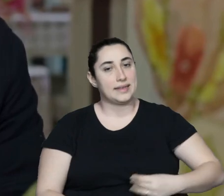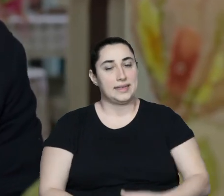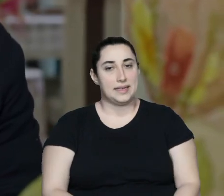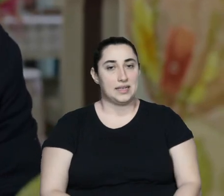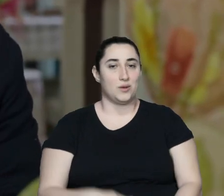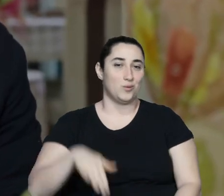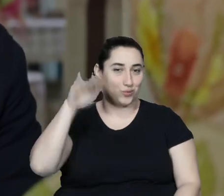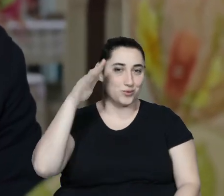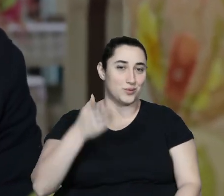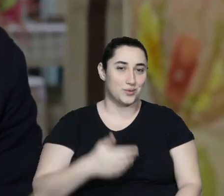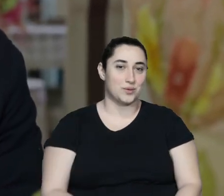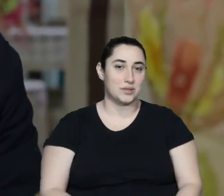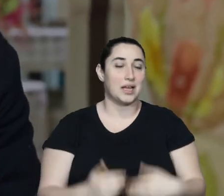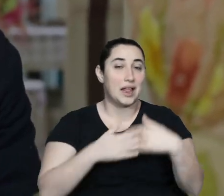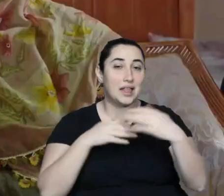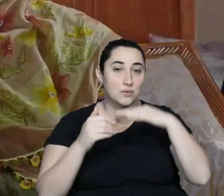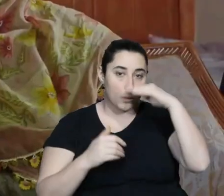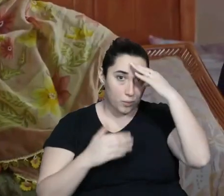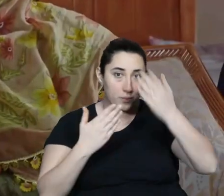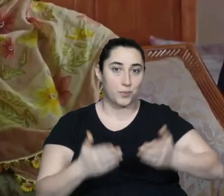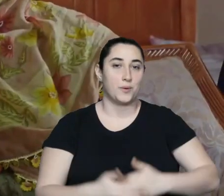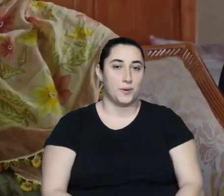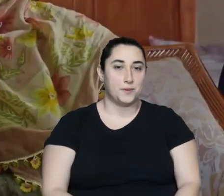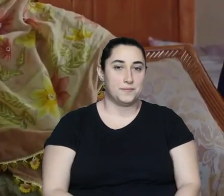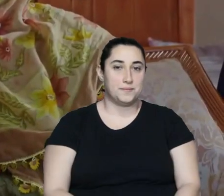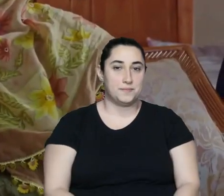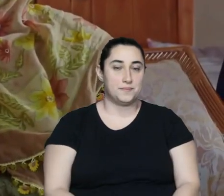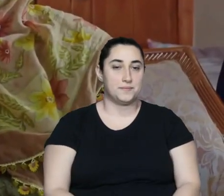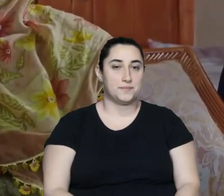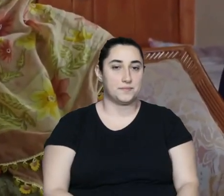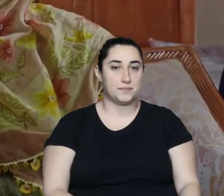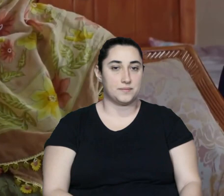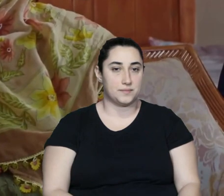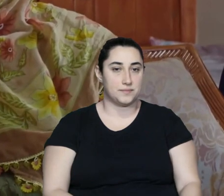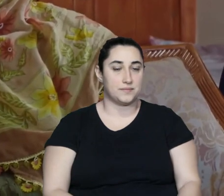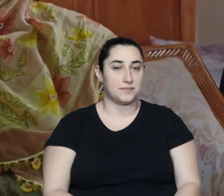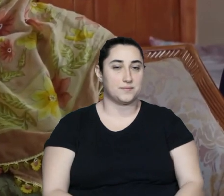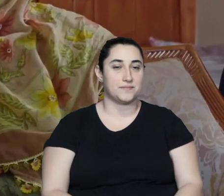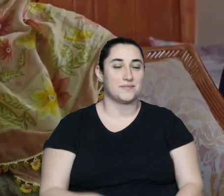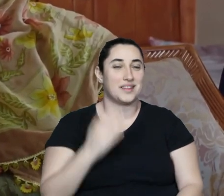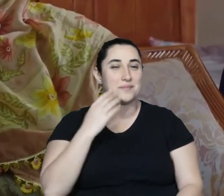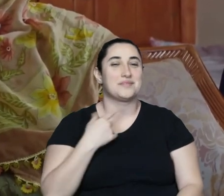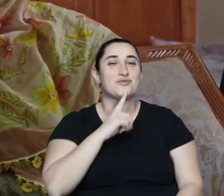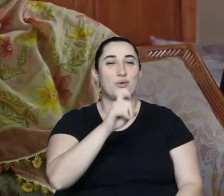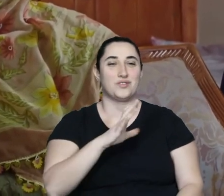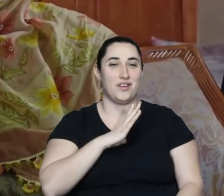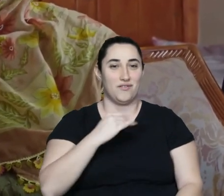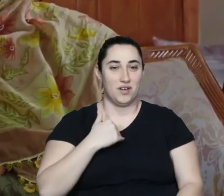iyiler. Büyüdüler artık. Ellerinden öperler. Sığır numarası yapan nine. Ninem ben sana bir şey soracağım.